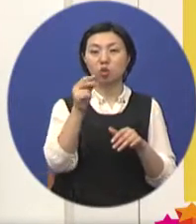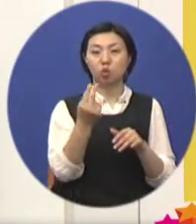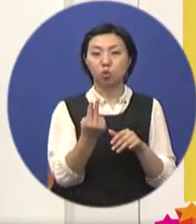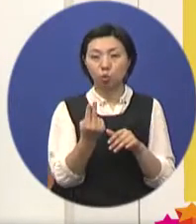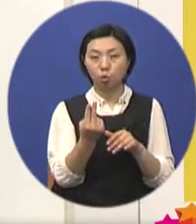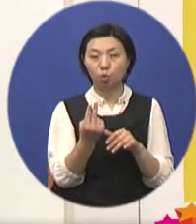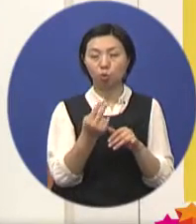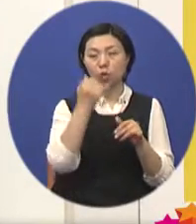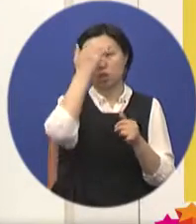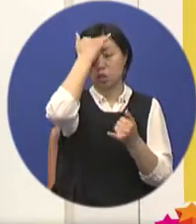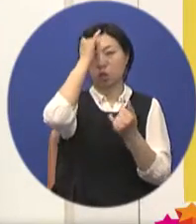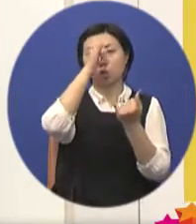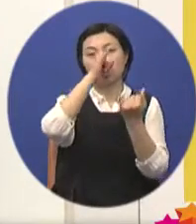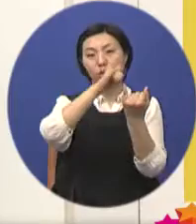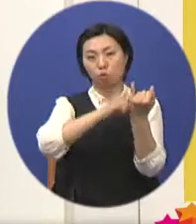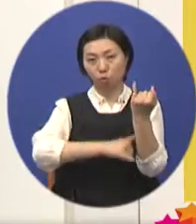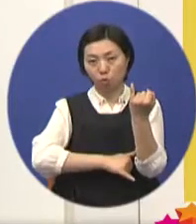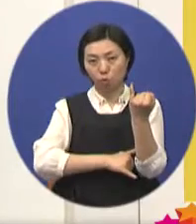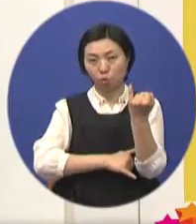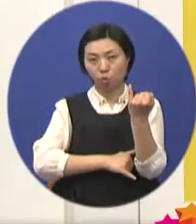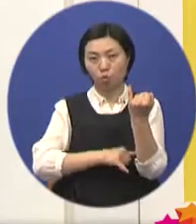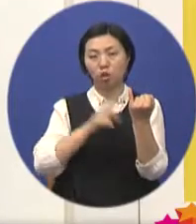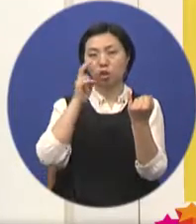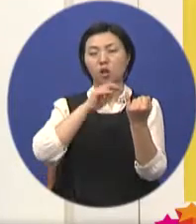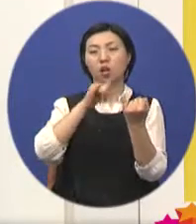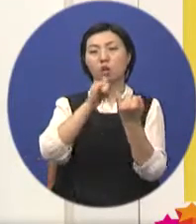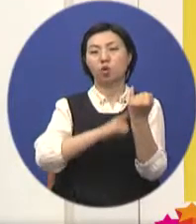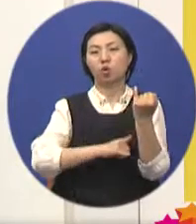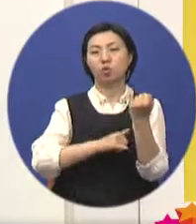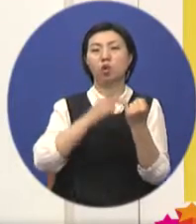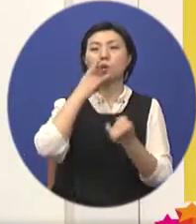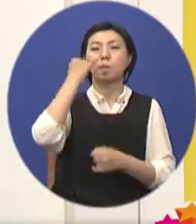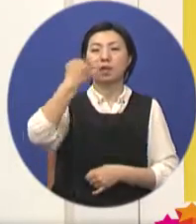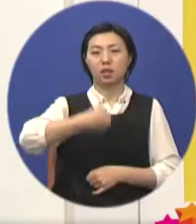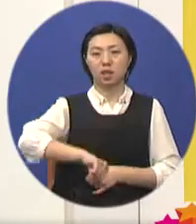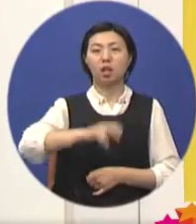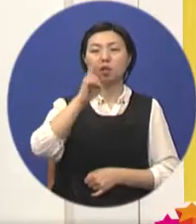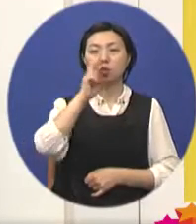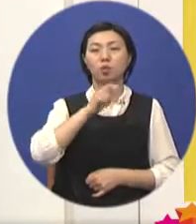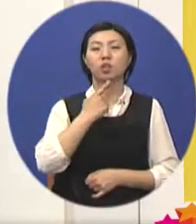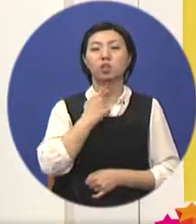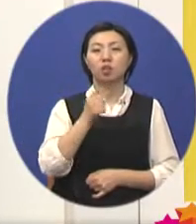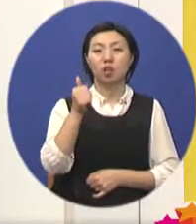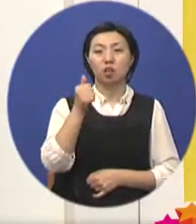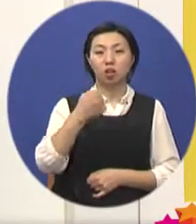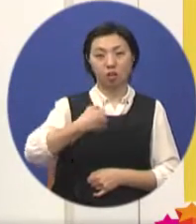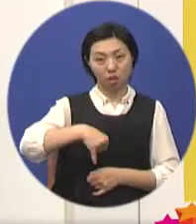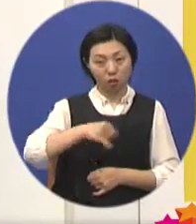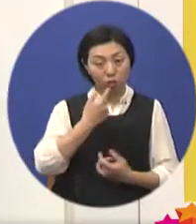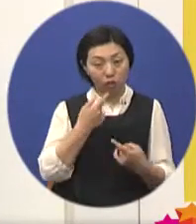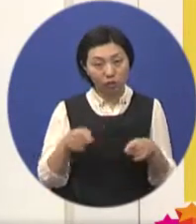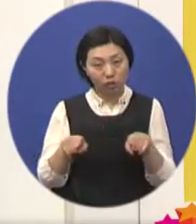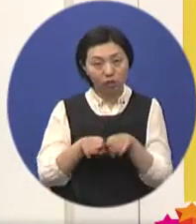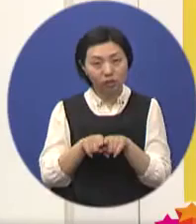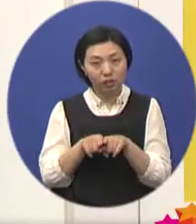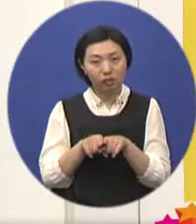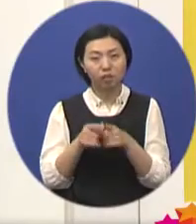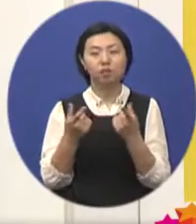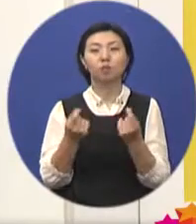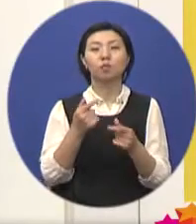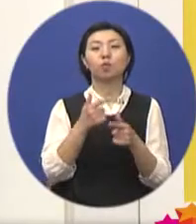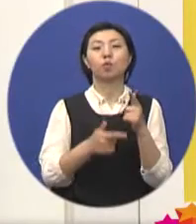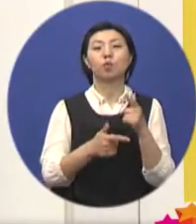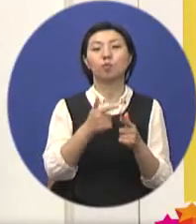무대잖아요. 가효 무대, 가요 네. 무대가 그날 노래 어떤 노래였습니까? 엄마와 딸을 하죠. 엄마와 딸. 네. 아이고 혜미도 네. 같이 그렇죠. 출연하시겠네요. 목포에도